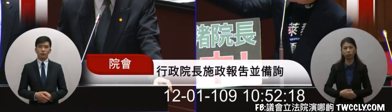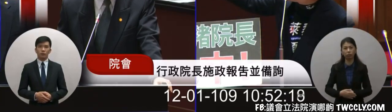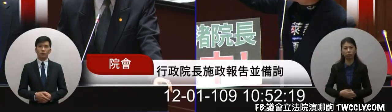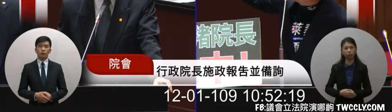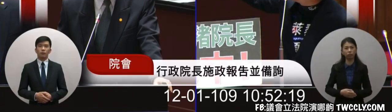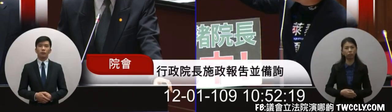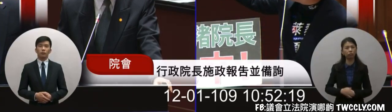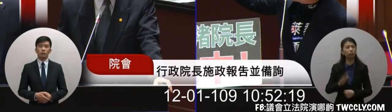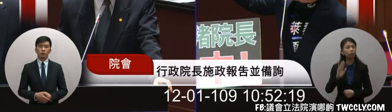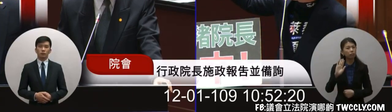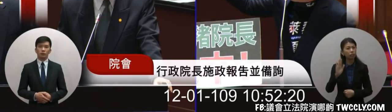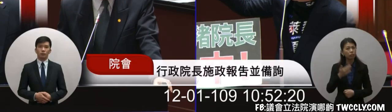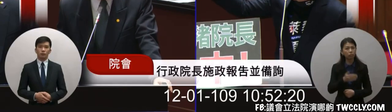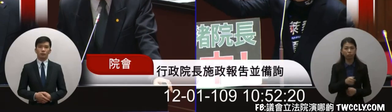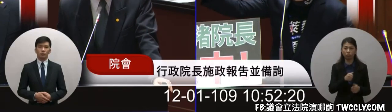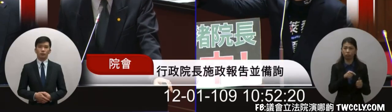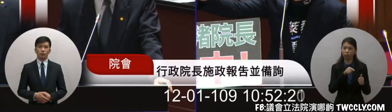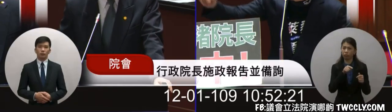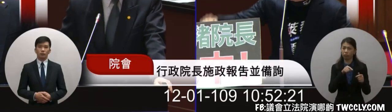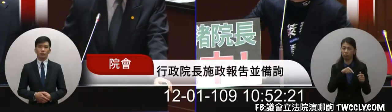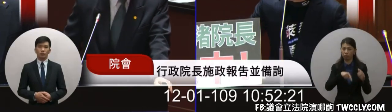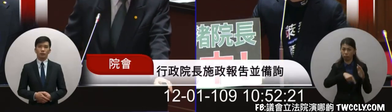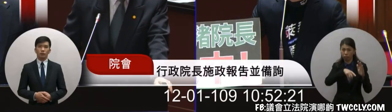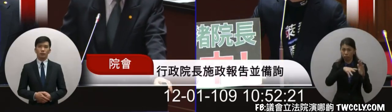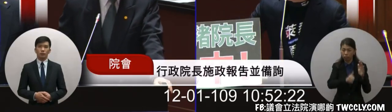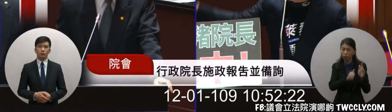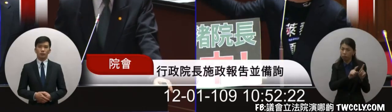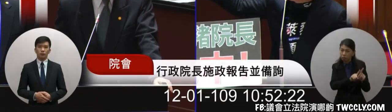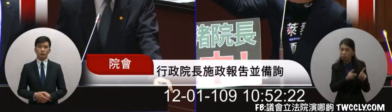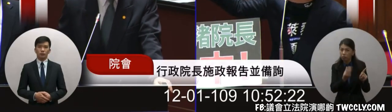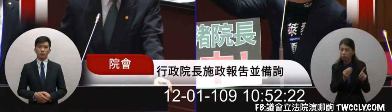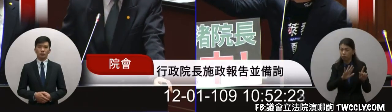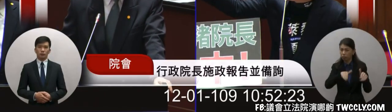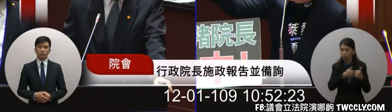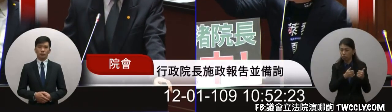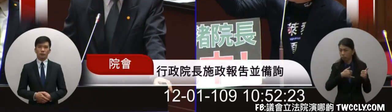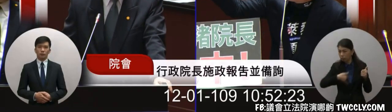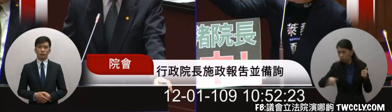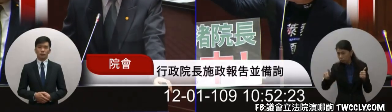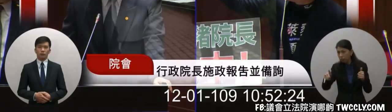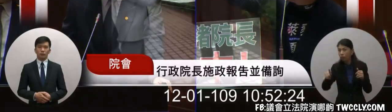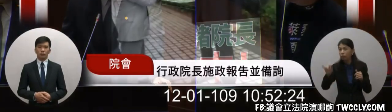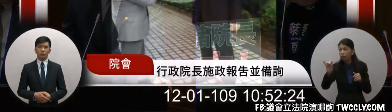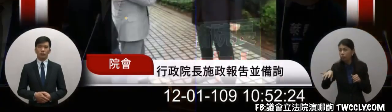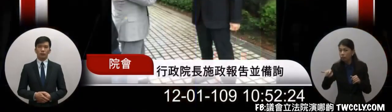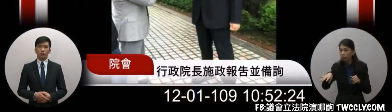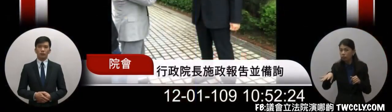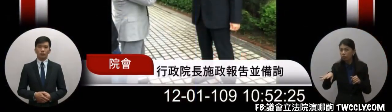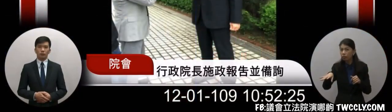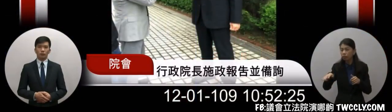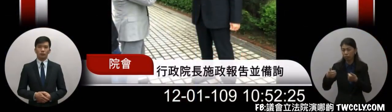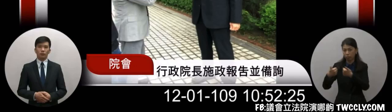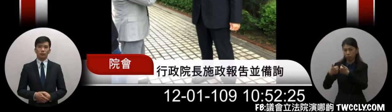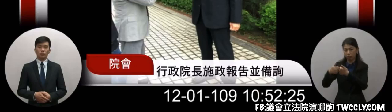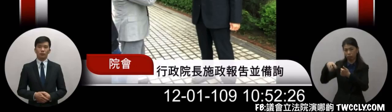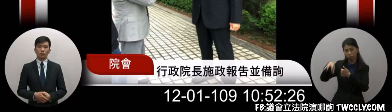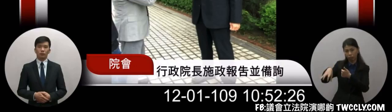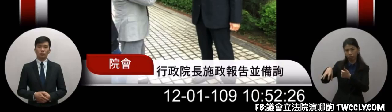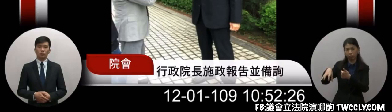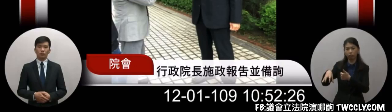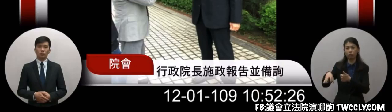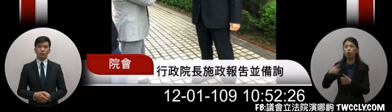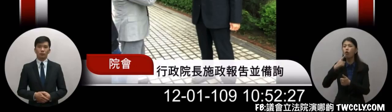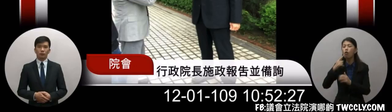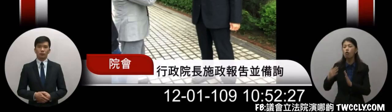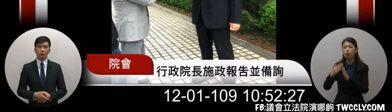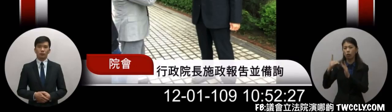以他没有在院区里面保护院长，反而他跑到了这个议场前面跟红楼